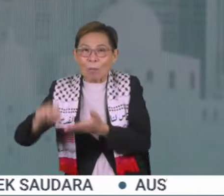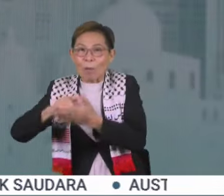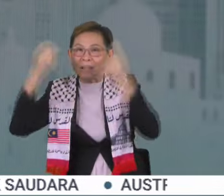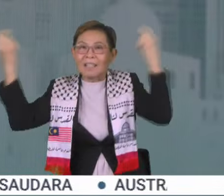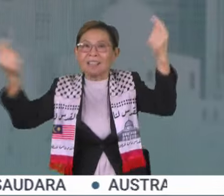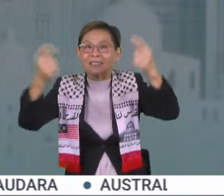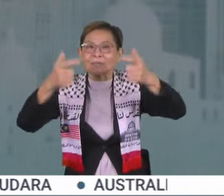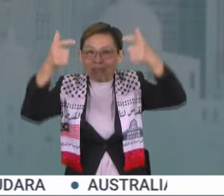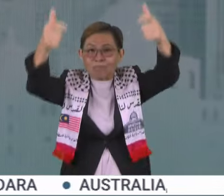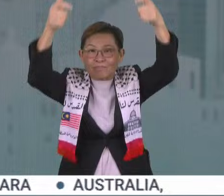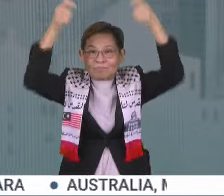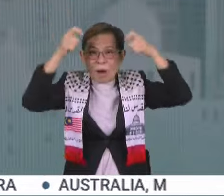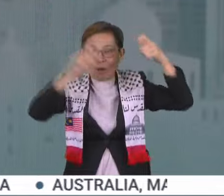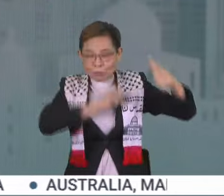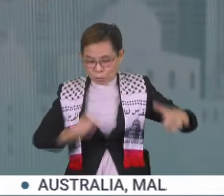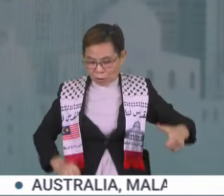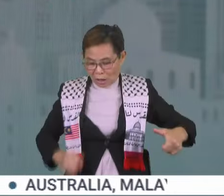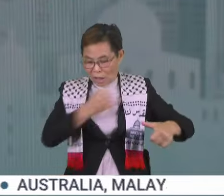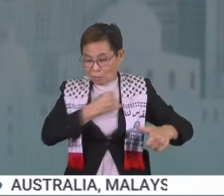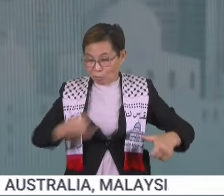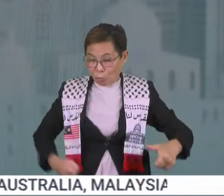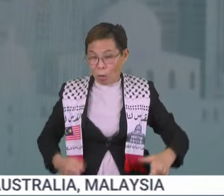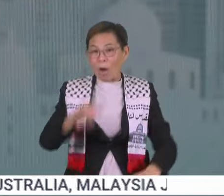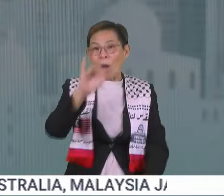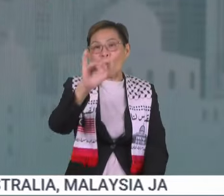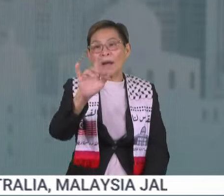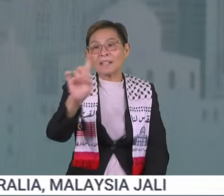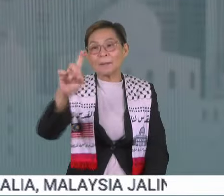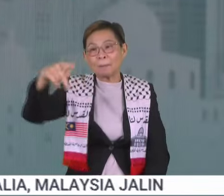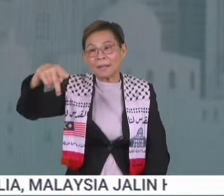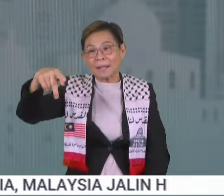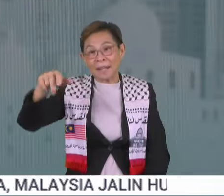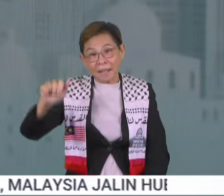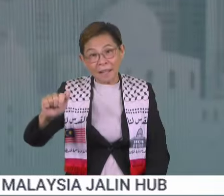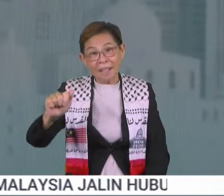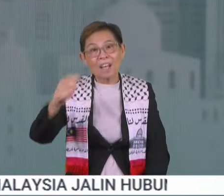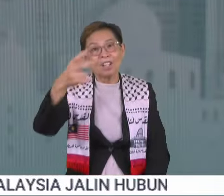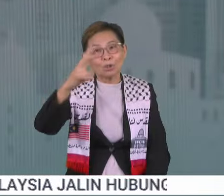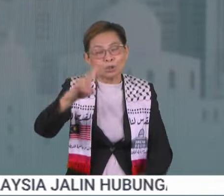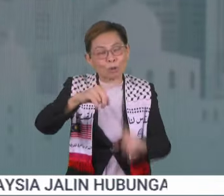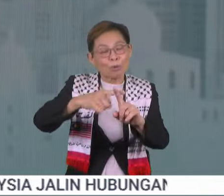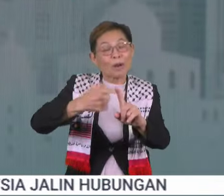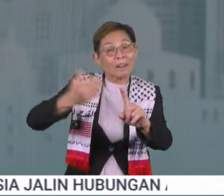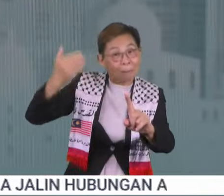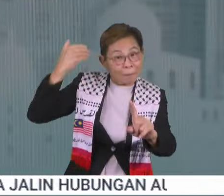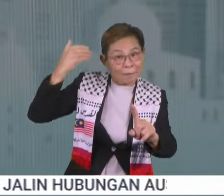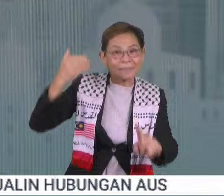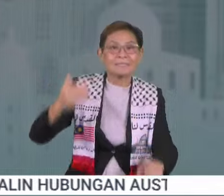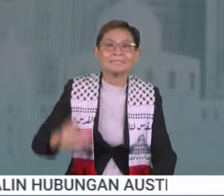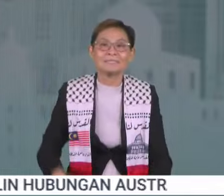istiadat pertabalan Sultan Ibrahim sebagai Yang di-Pertuan Agong ke-17 bulan lalu.